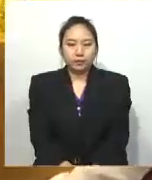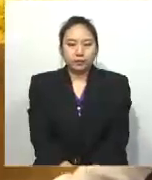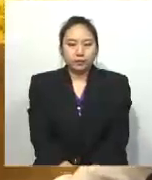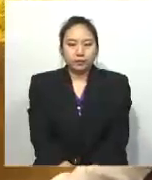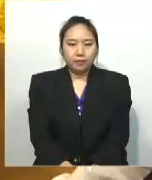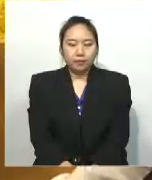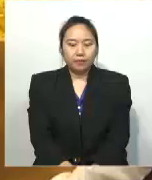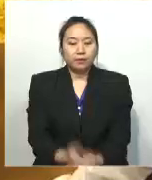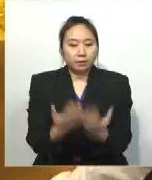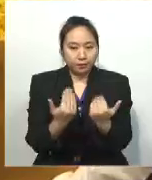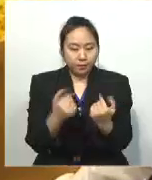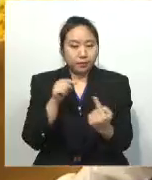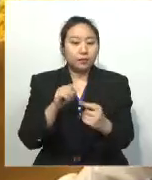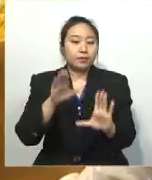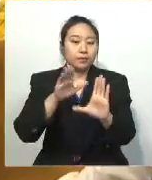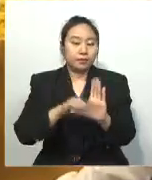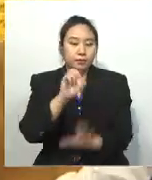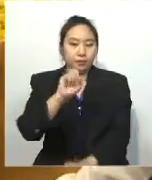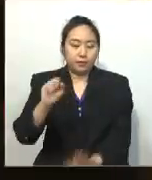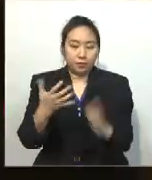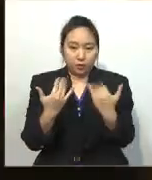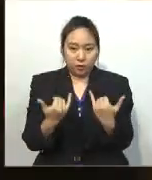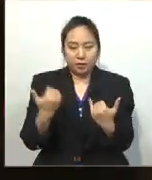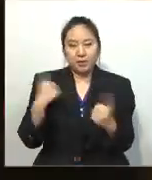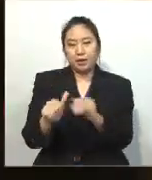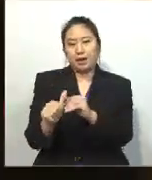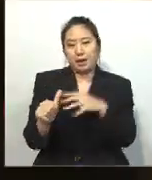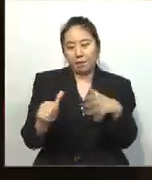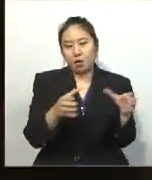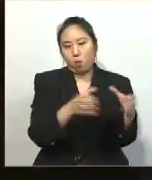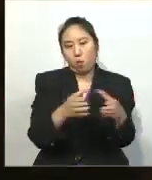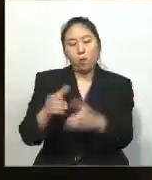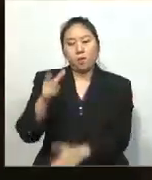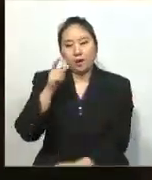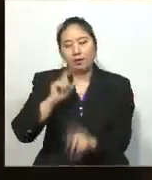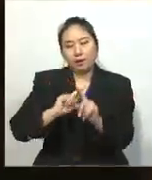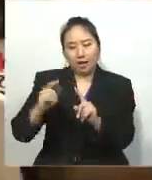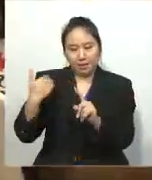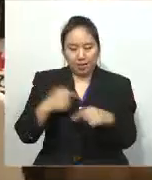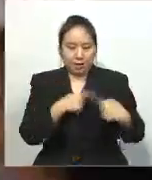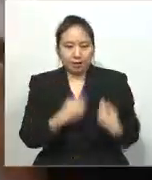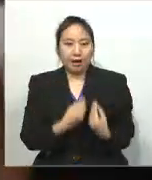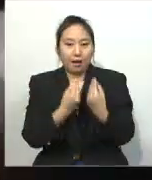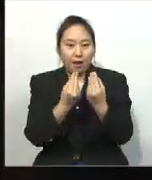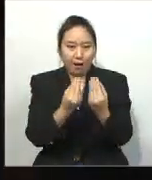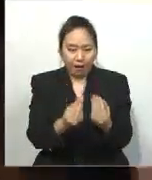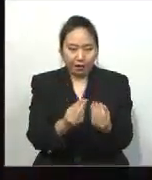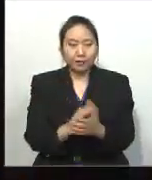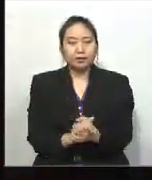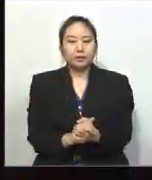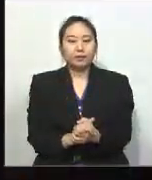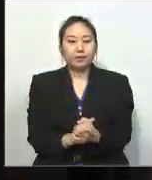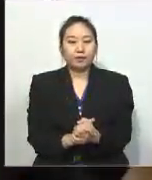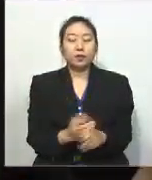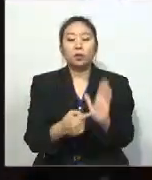ส่วนสีสันการรับสมัครส.ส.ในวันนี้นะคะก็มีแกนนำจากพรรคใหญ่หลายพรรคเลยค่ะมาให้กำลังใจผู้สมัครส.ส.กันนะ